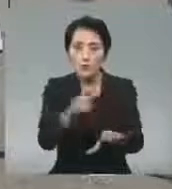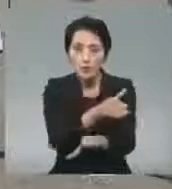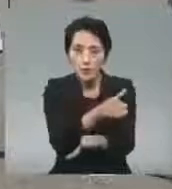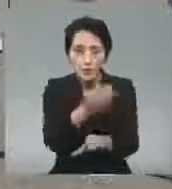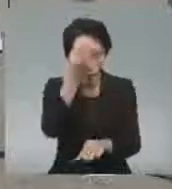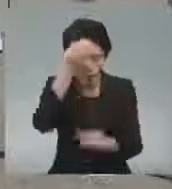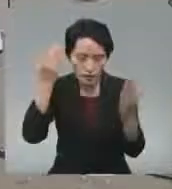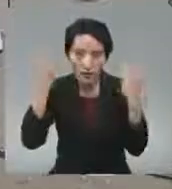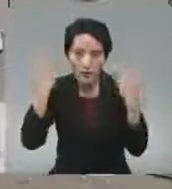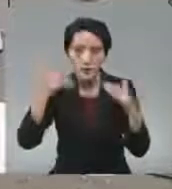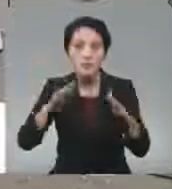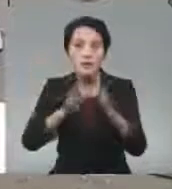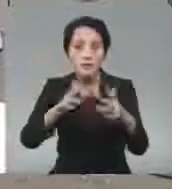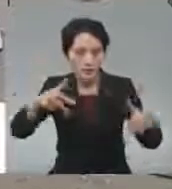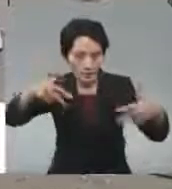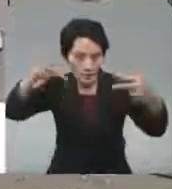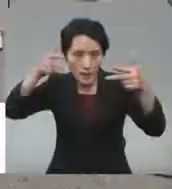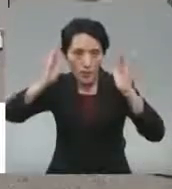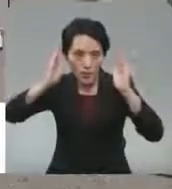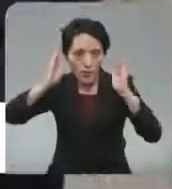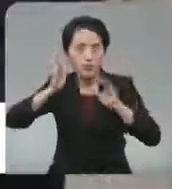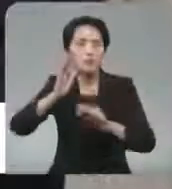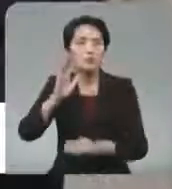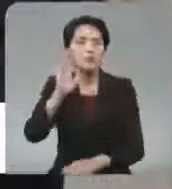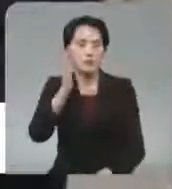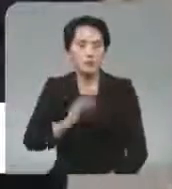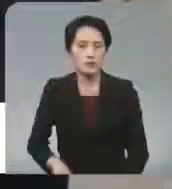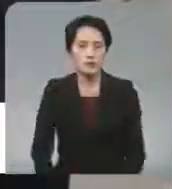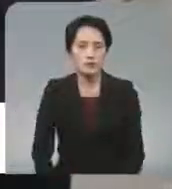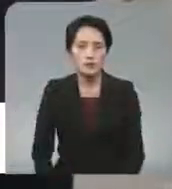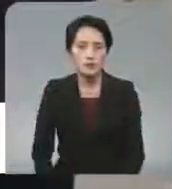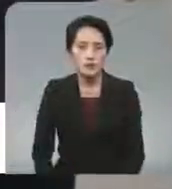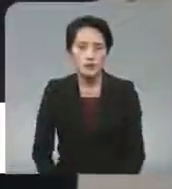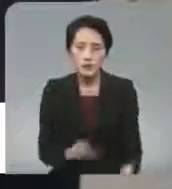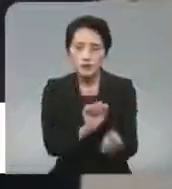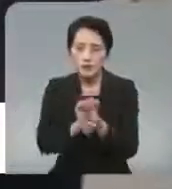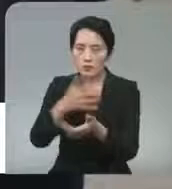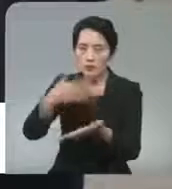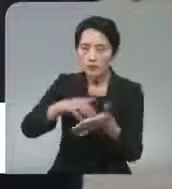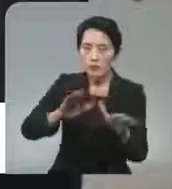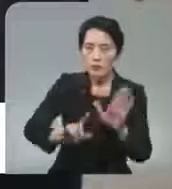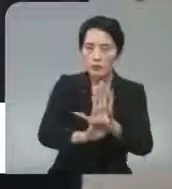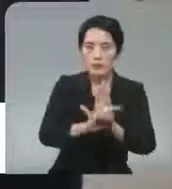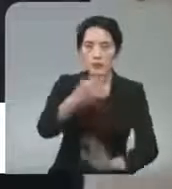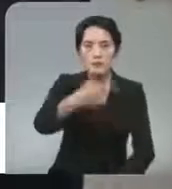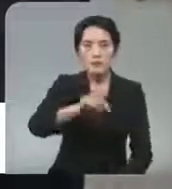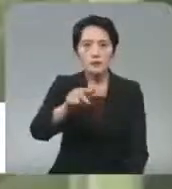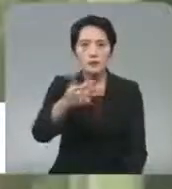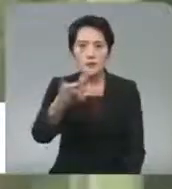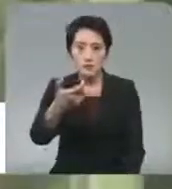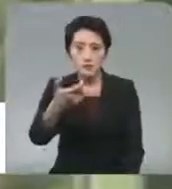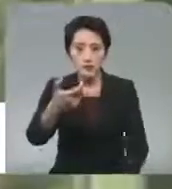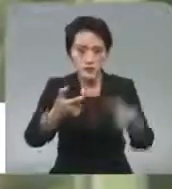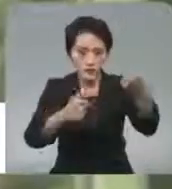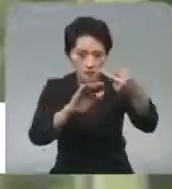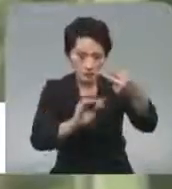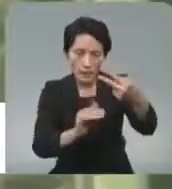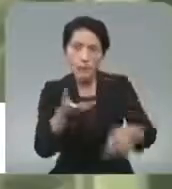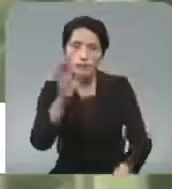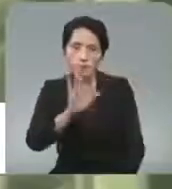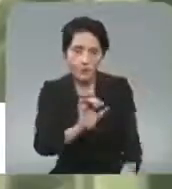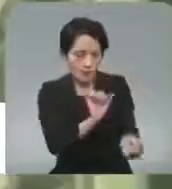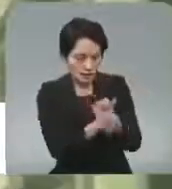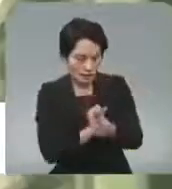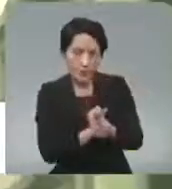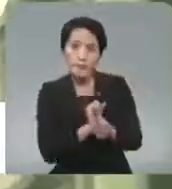die zahl der täglich neu infektionen mit dem corona virus in südkorea ist in folge weniger testungen am wochenende mit